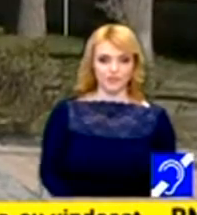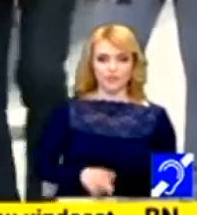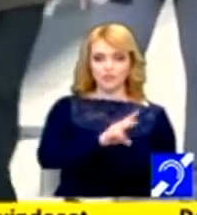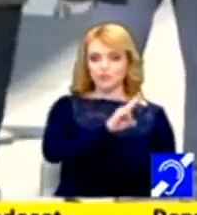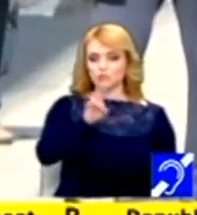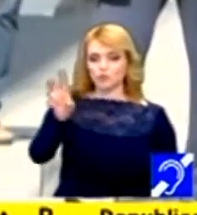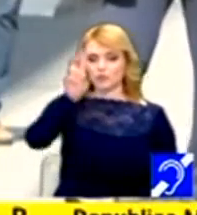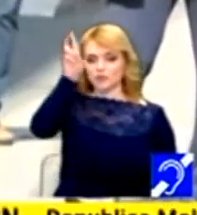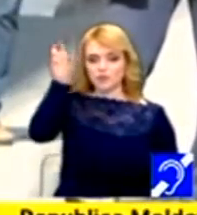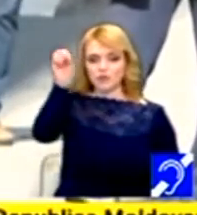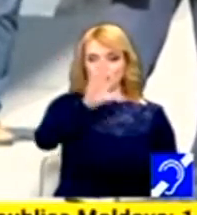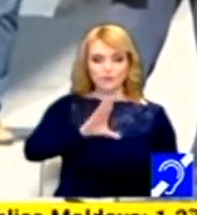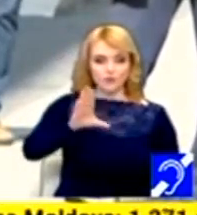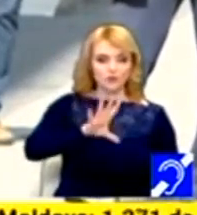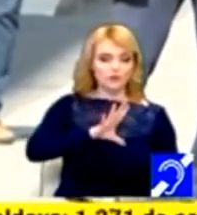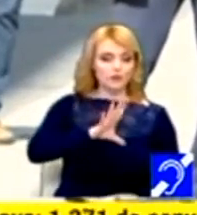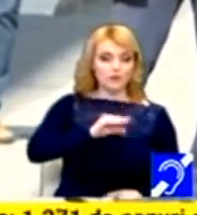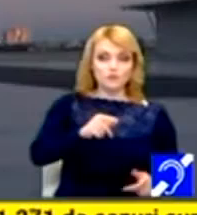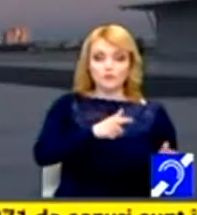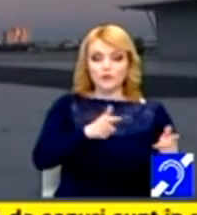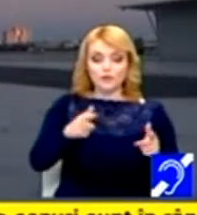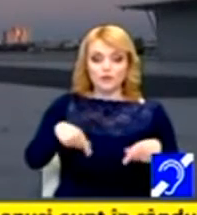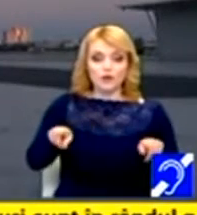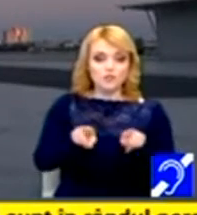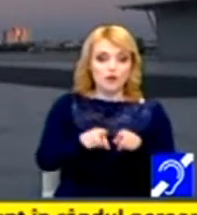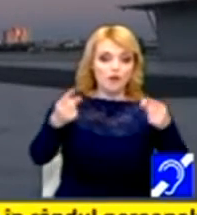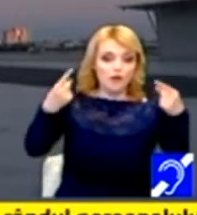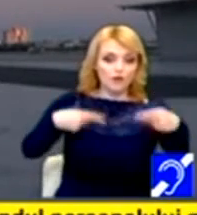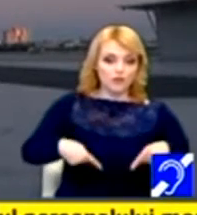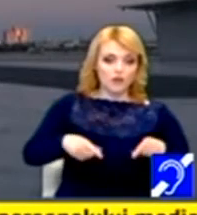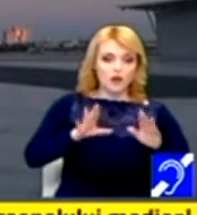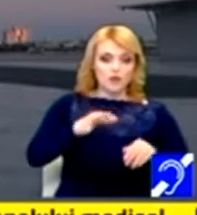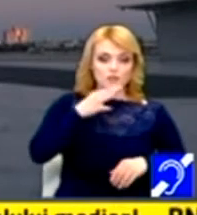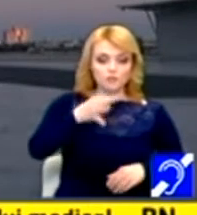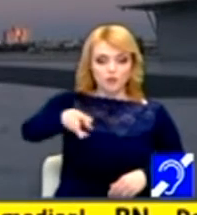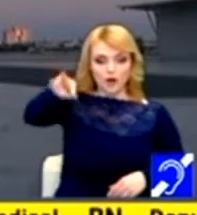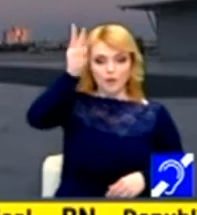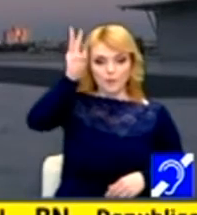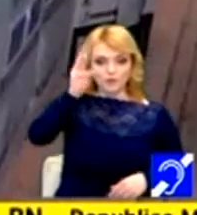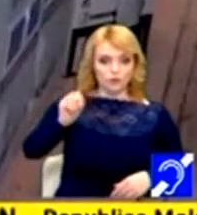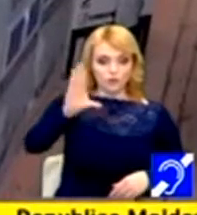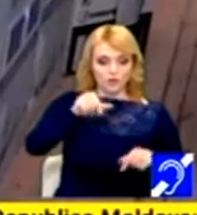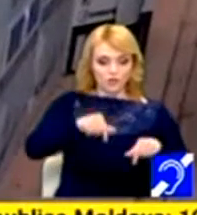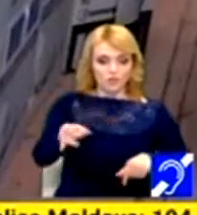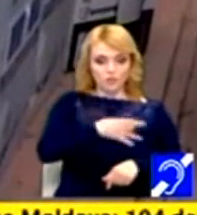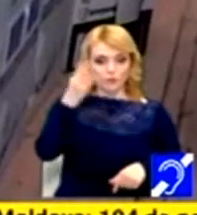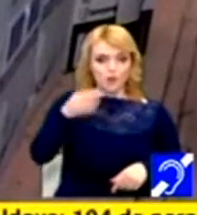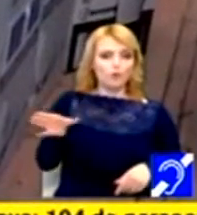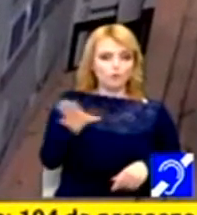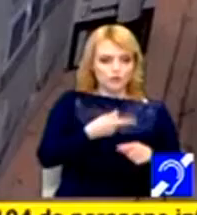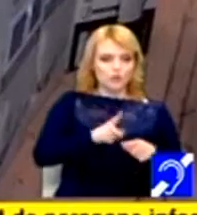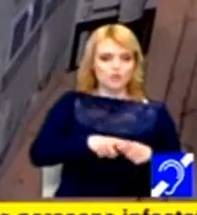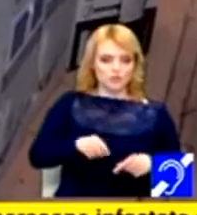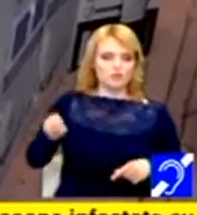Niciuna dintre țările europene nu a fost pregătită pentru o astfel de criză, a spus ambasadorul UE în Republica Moldova. Cu toate acestea,